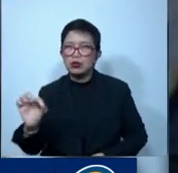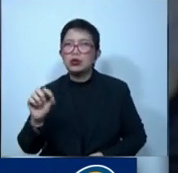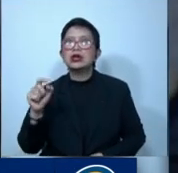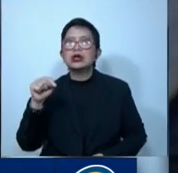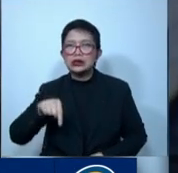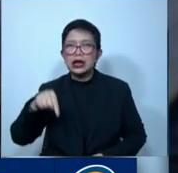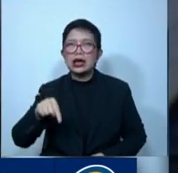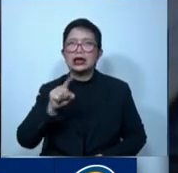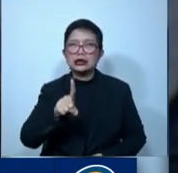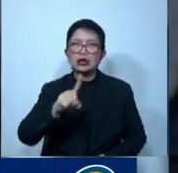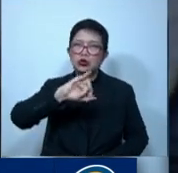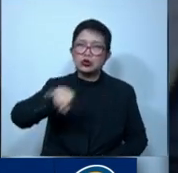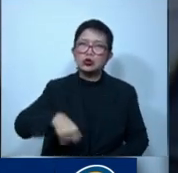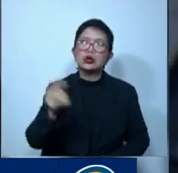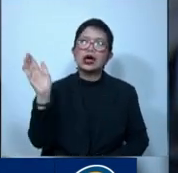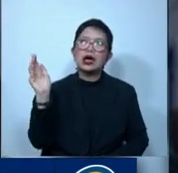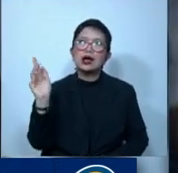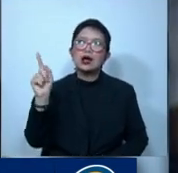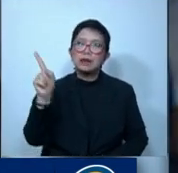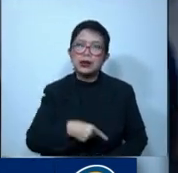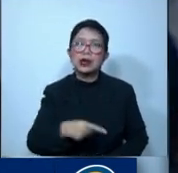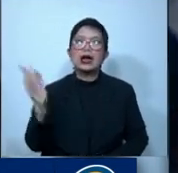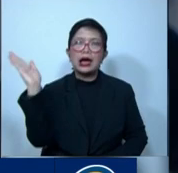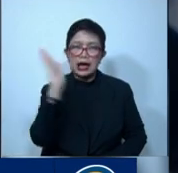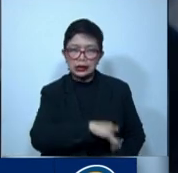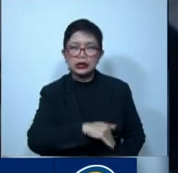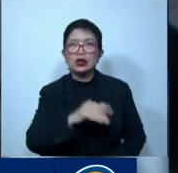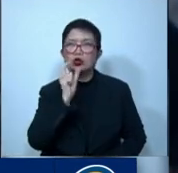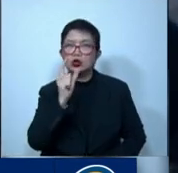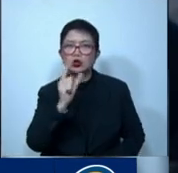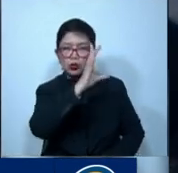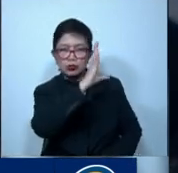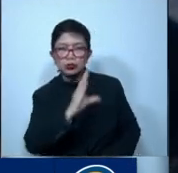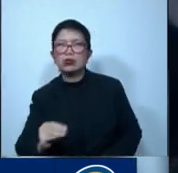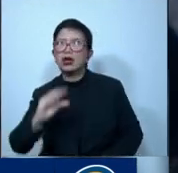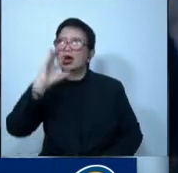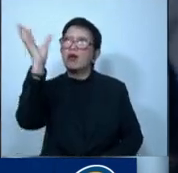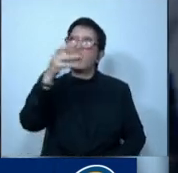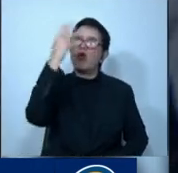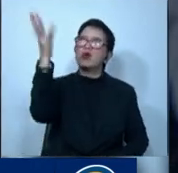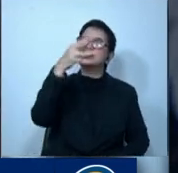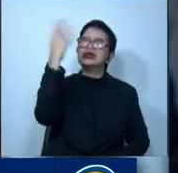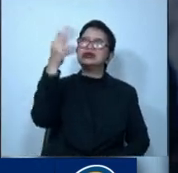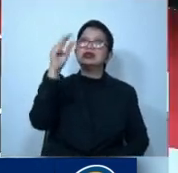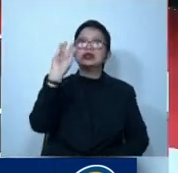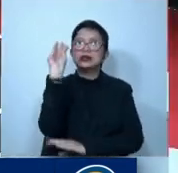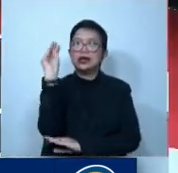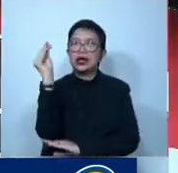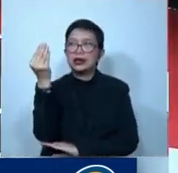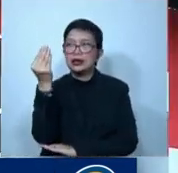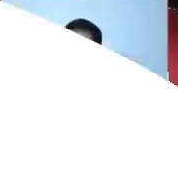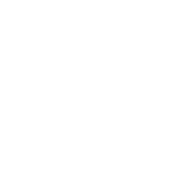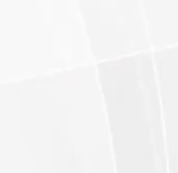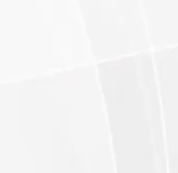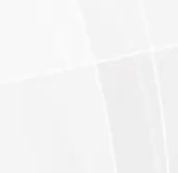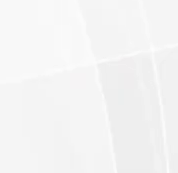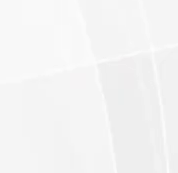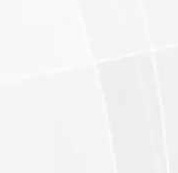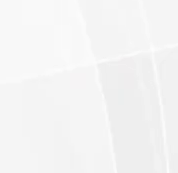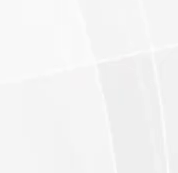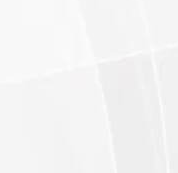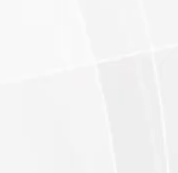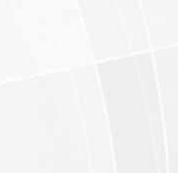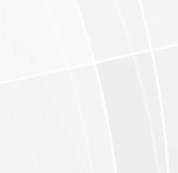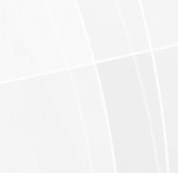juta per hari Jadi itu kita kerja untuk menangani soal polusi di jakartaik Masih Ada Waktu Bapak